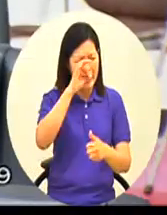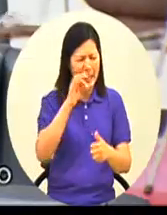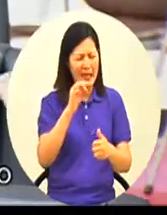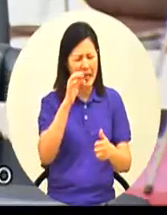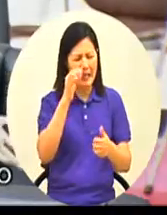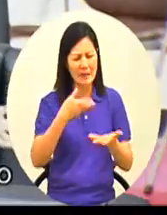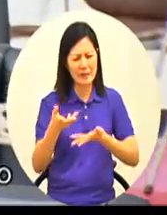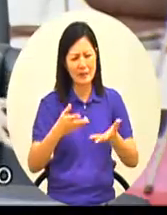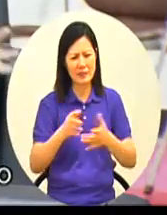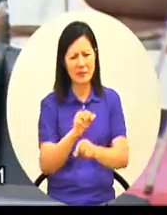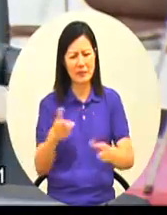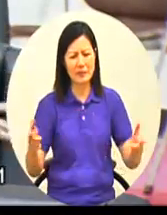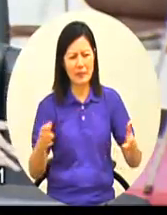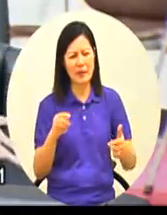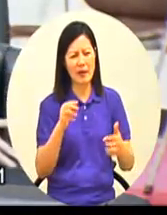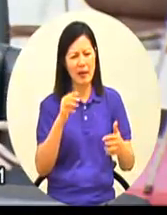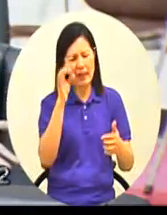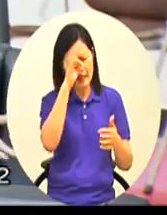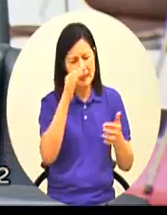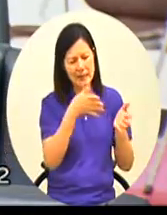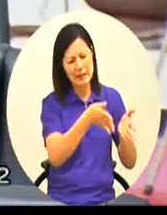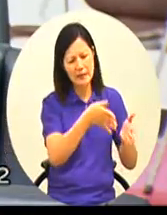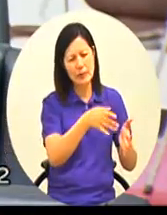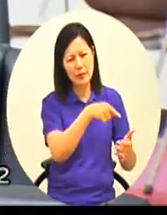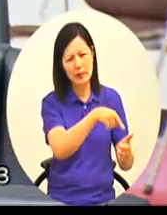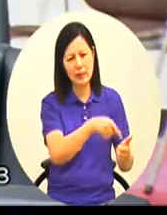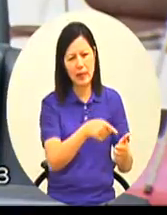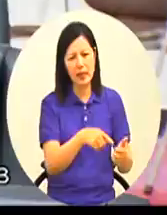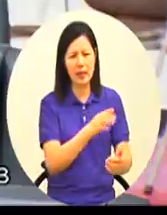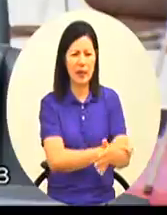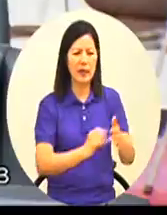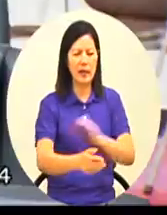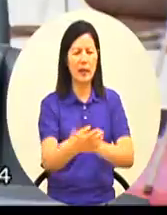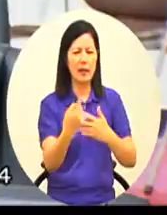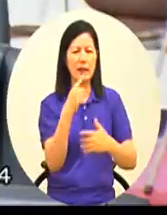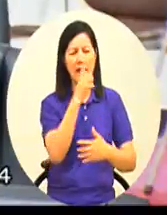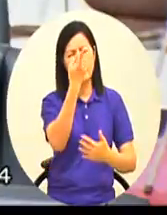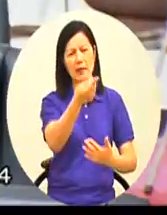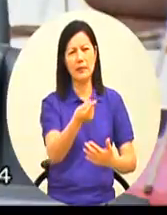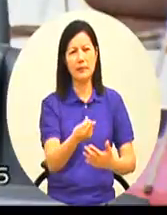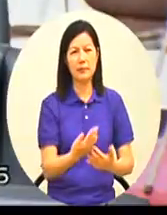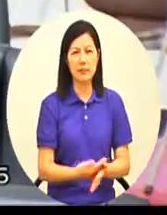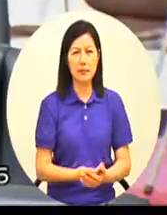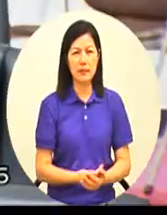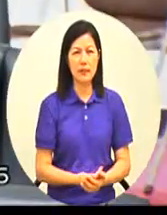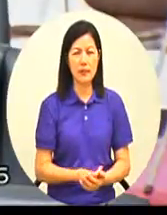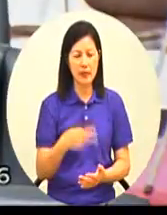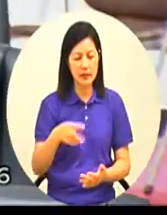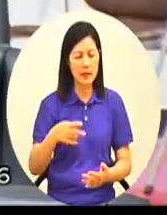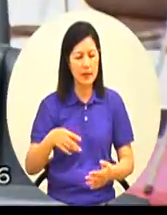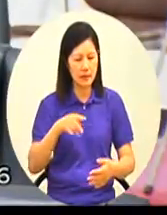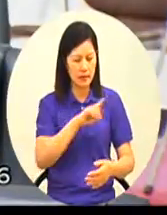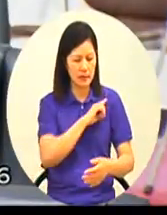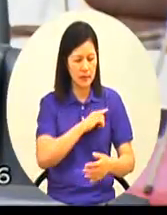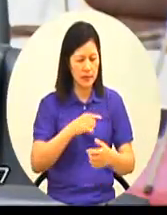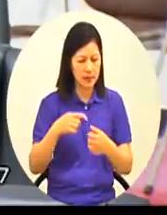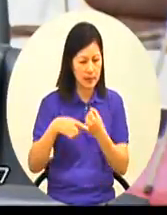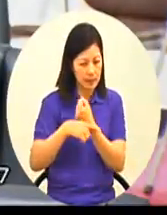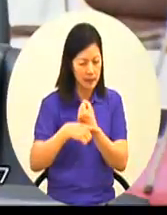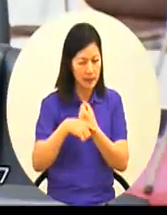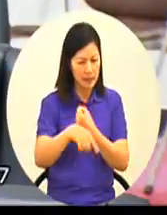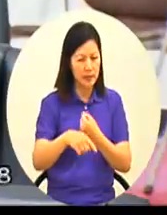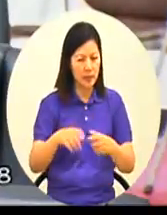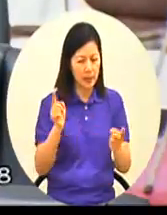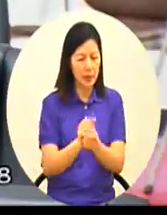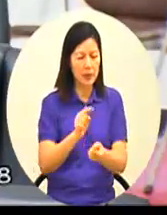是他们只有两只手，什么资源都没有哈。那我也希望说，局长你可以去研究一下，如果说遇到这个地方